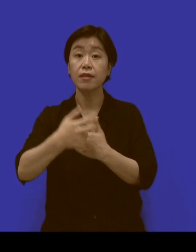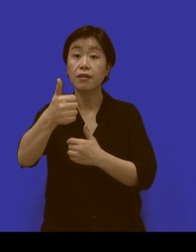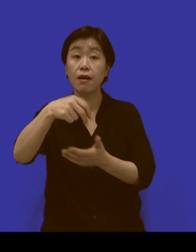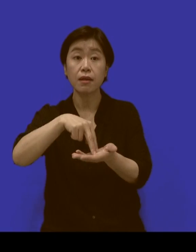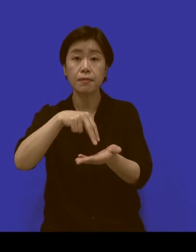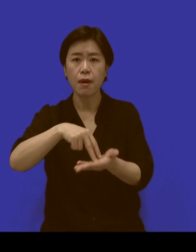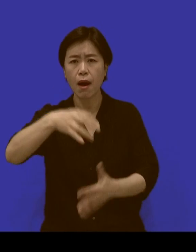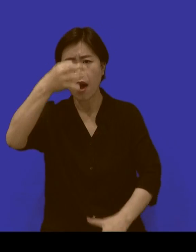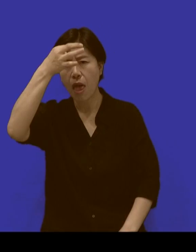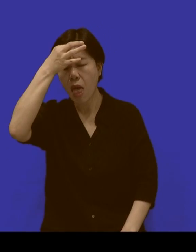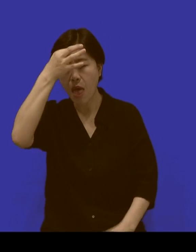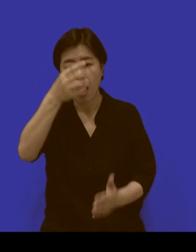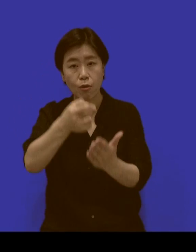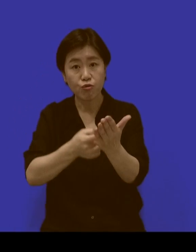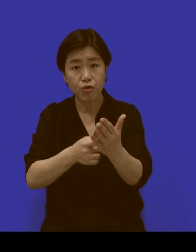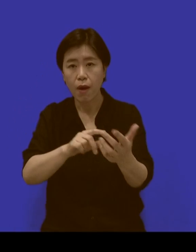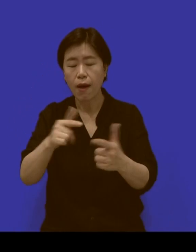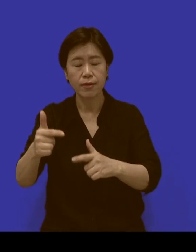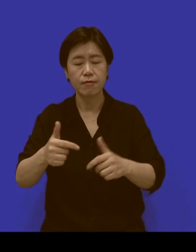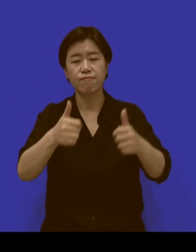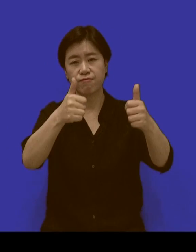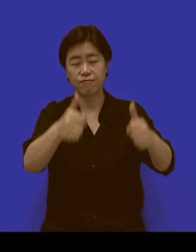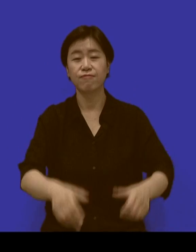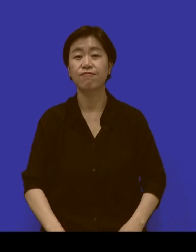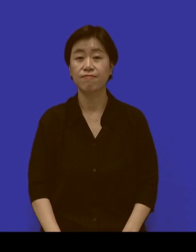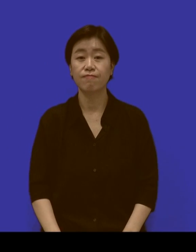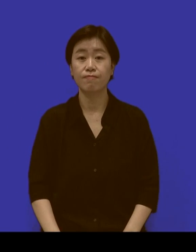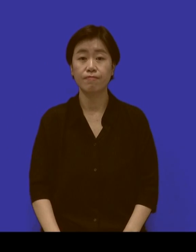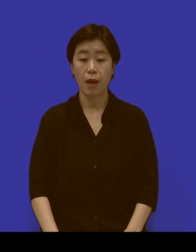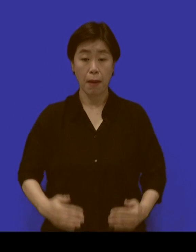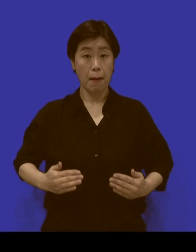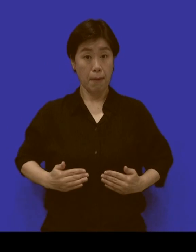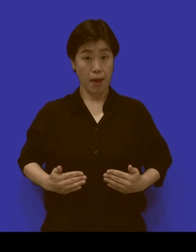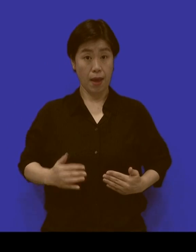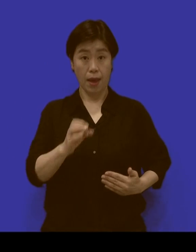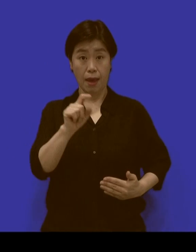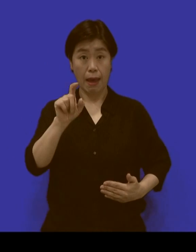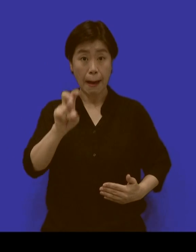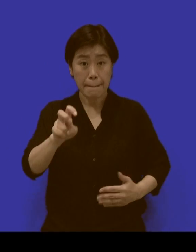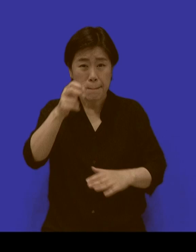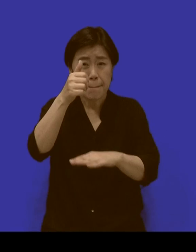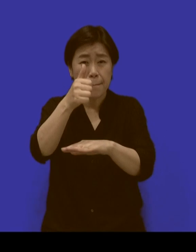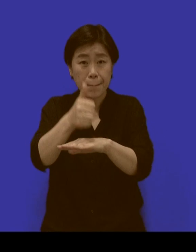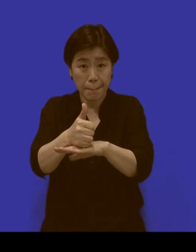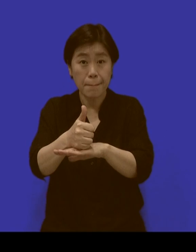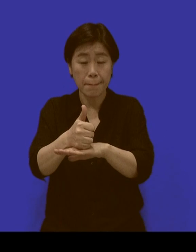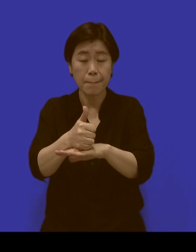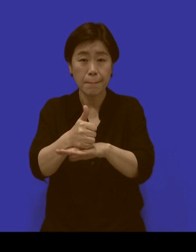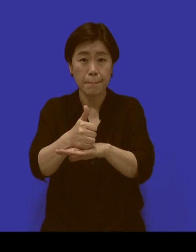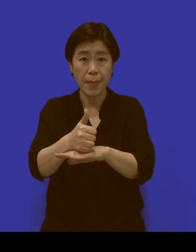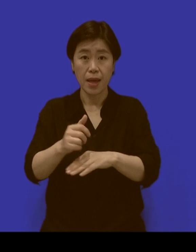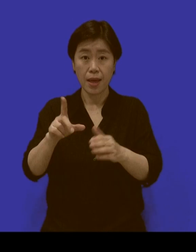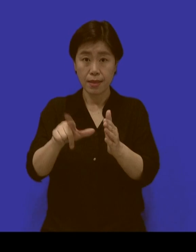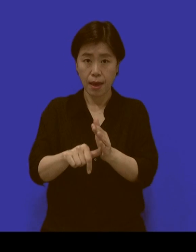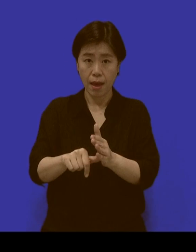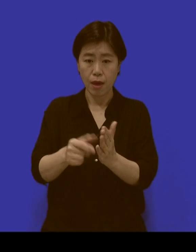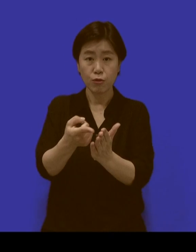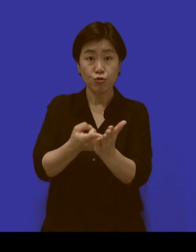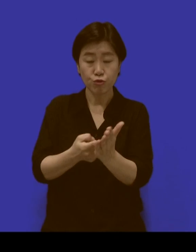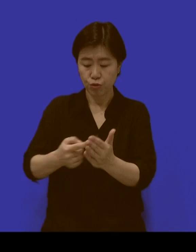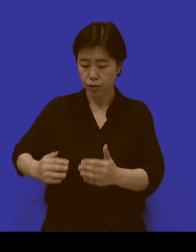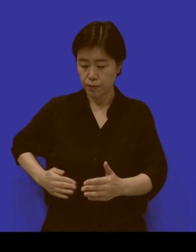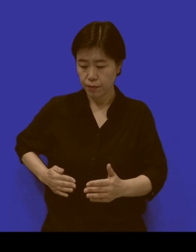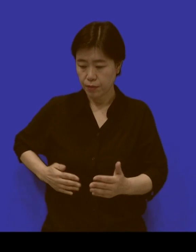너무 좋으신 분이시거든요. 그 폐암 말기 환자들을 이제 폐 이식 그 양쪽 다 이거를 예. 이식을 하고